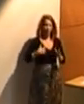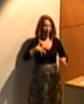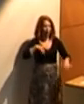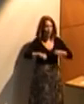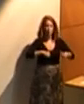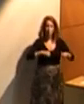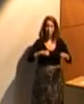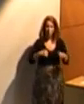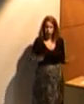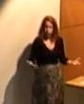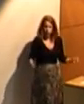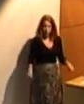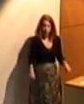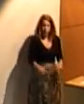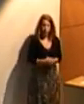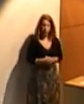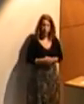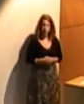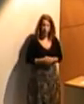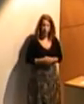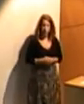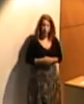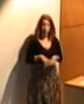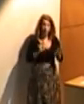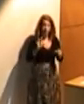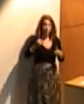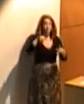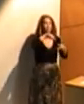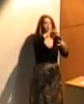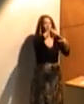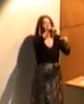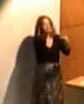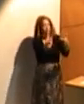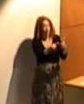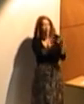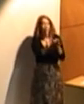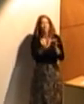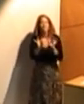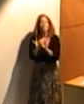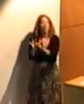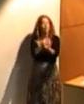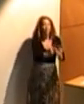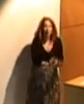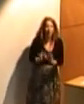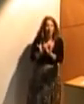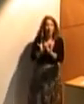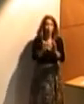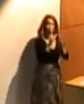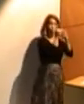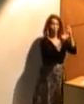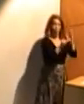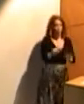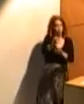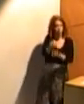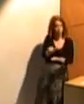or si nous regardons la troisième valeur qui est la fraternité celle là l'est pas garanti par la loi